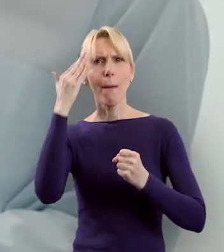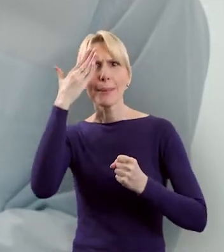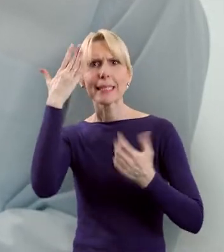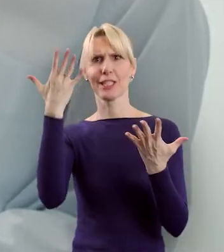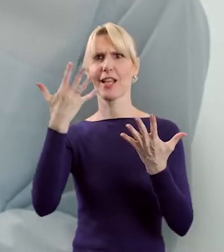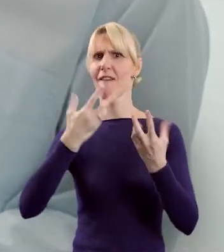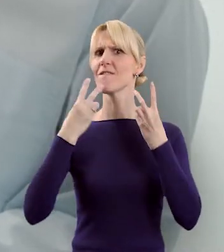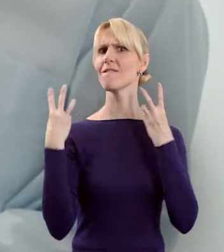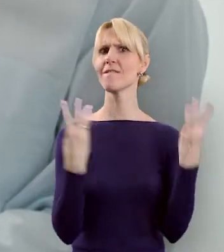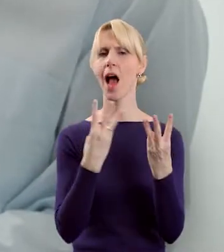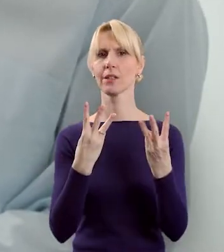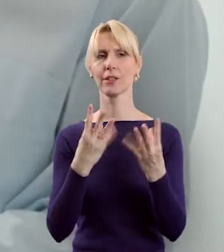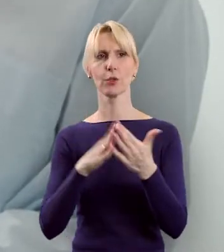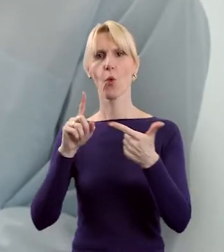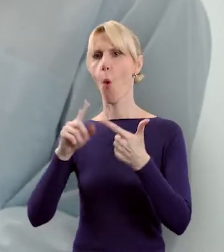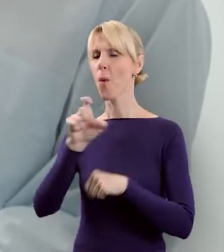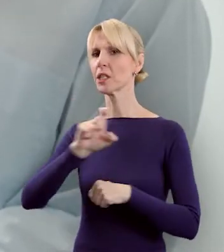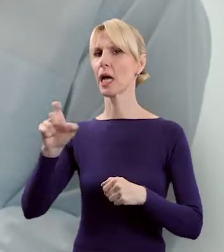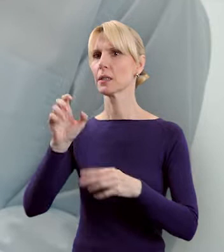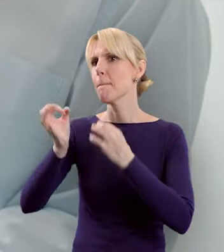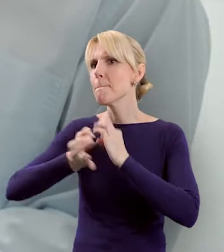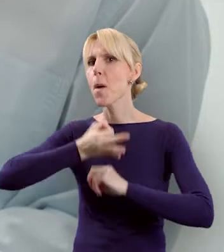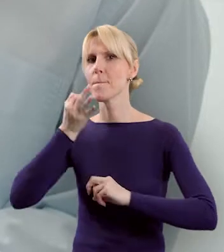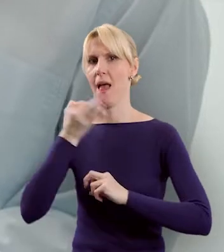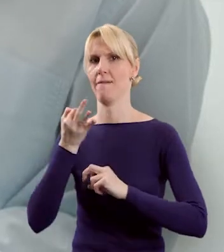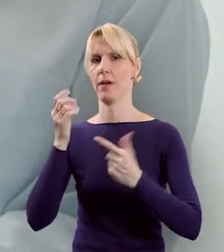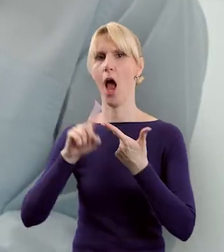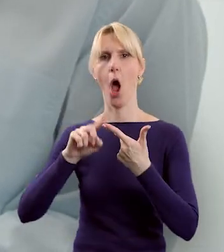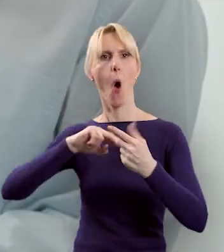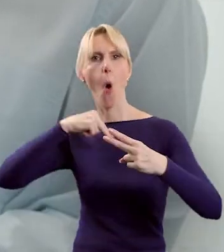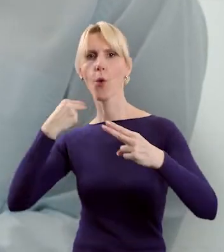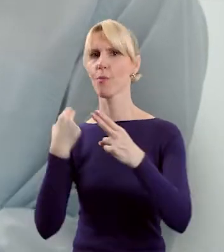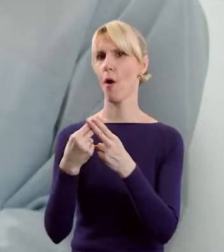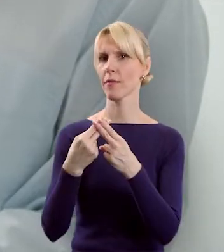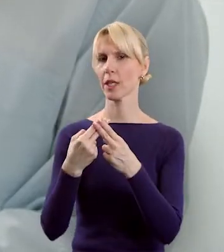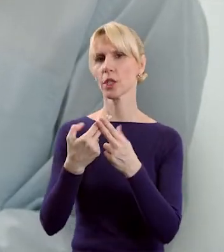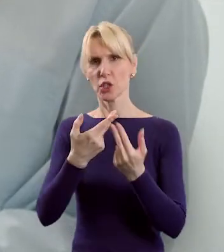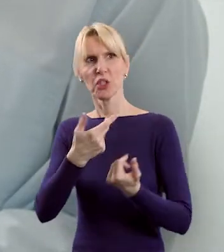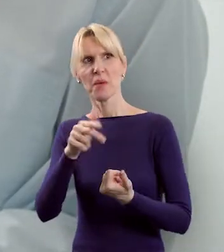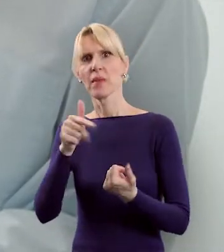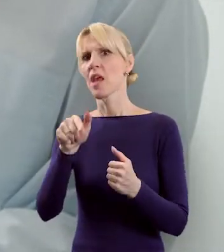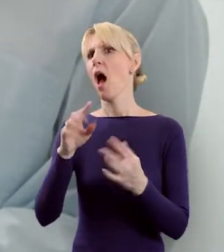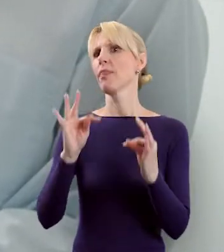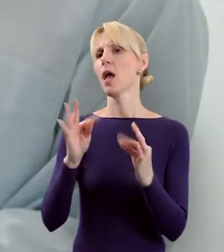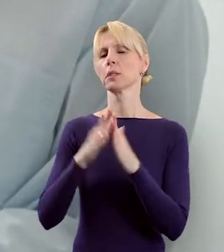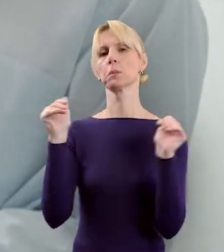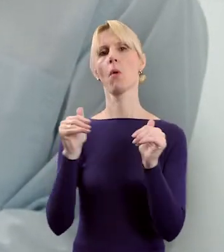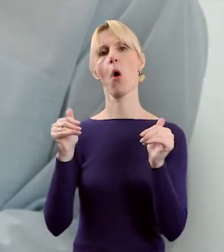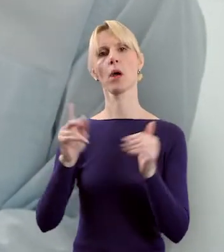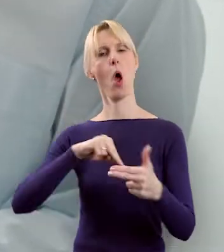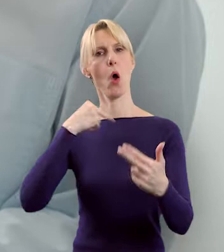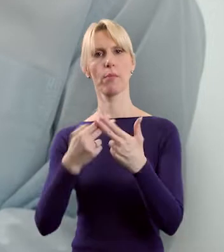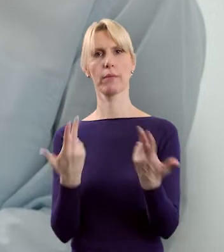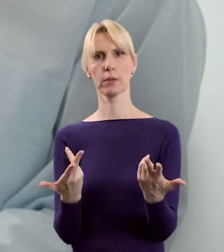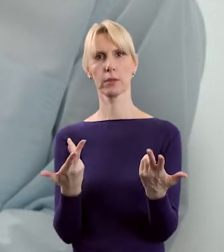wiedzieć, że ma czas na to, żeby się poprawić, ma czas na to, żeby odpowiedzieć w odpowiednim momencie, kiedy trzeba, ma czas,